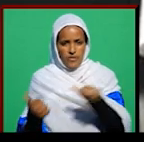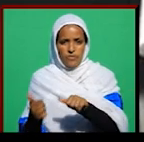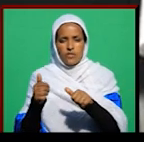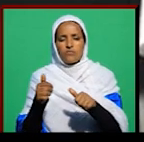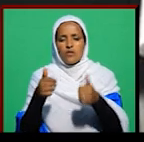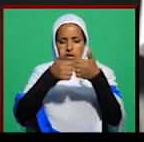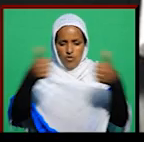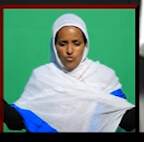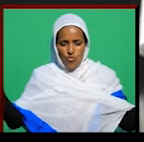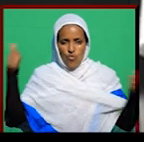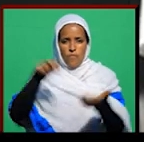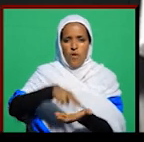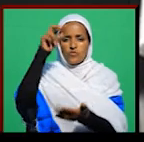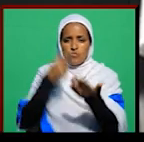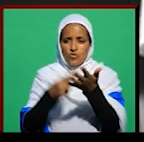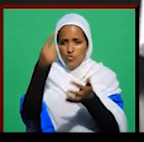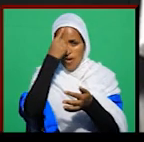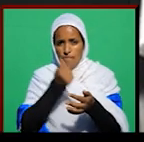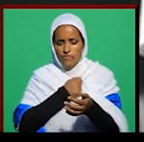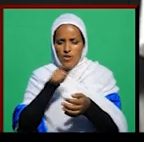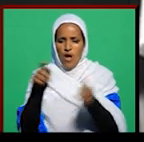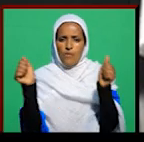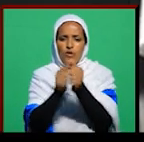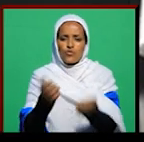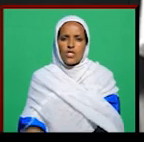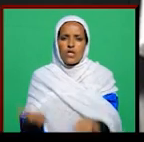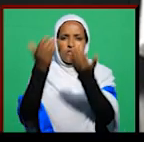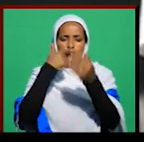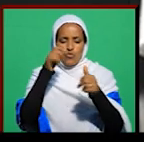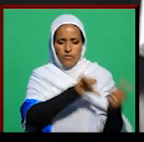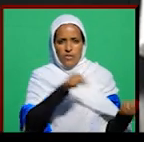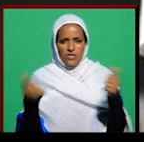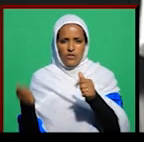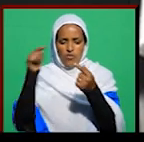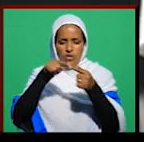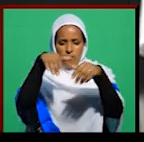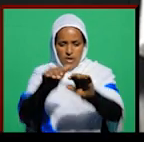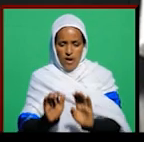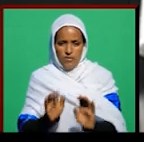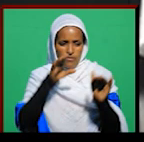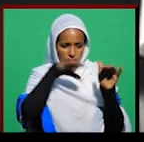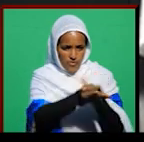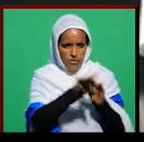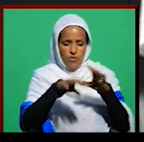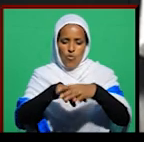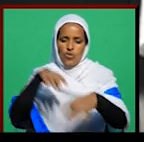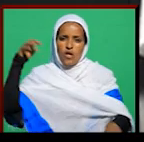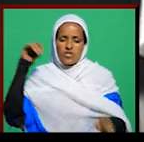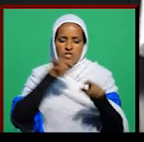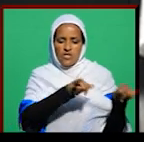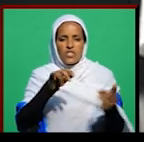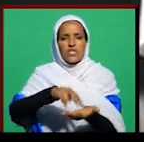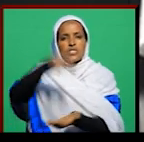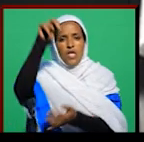ደግሞ ከሙታን ለይቶ ባስነሳው በእርሱ በማመናችሁ ከእርሱ ጋር ተነሳችሁ ብሎ ጥምቀትን እንደ መቃብር ወደ ሆ መግባታችን እንደ መቃብር መውጣታችን